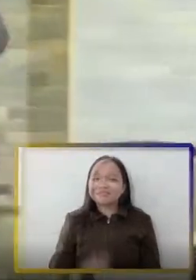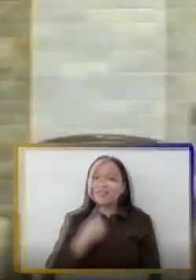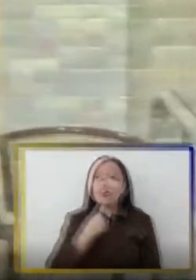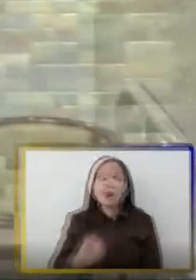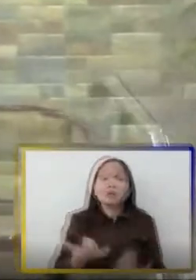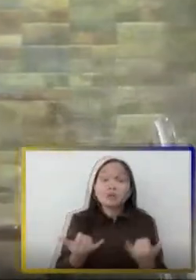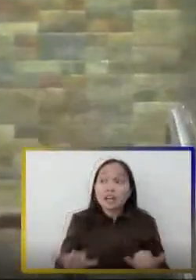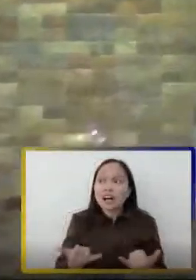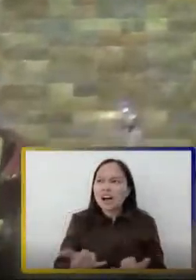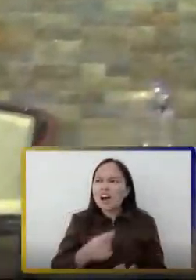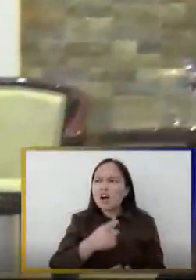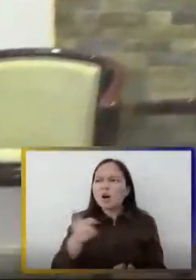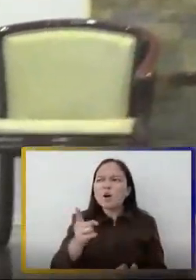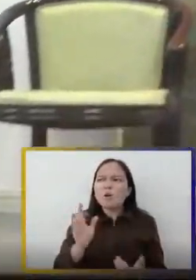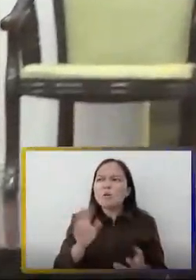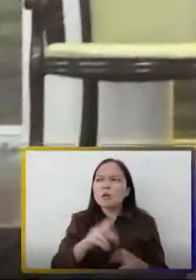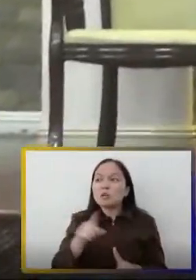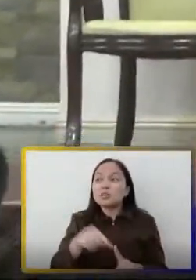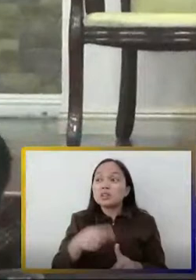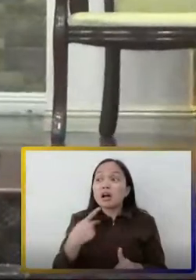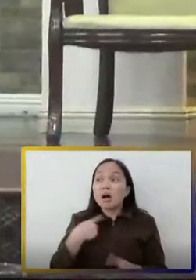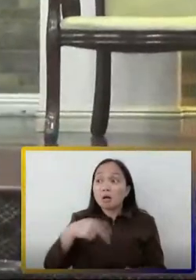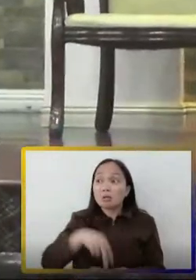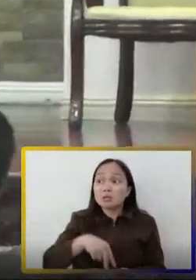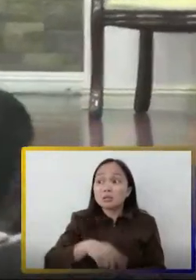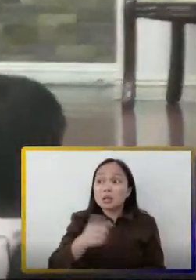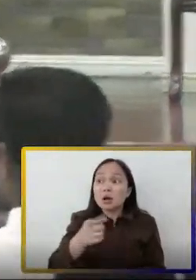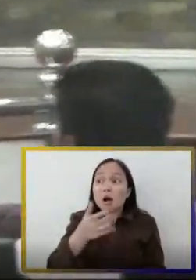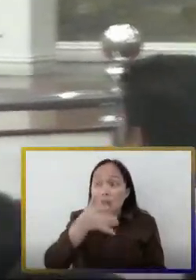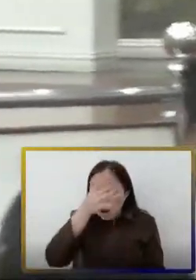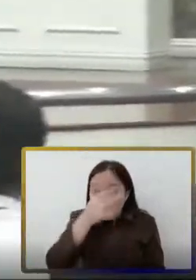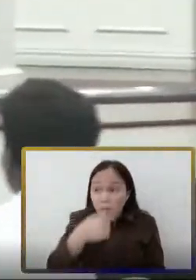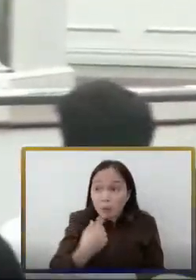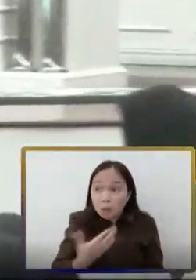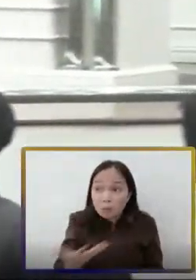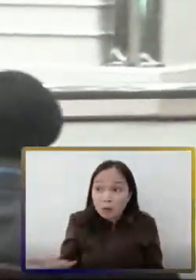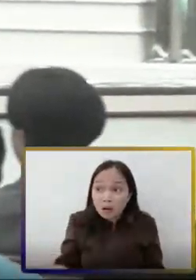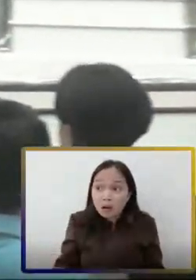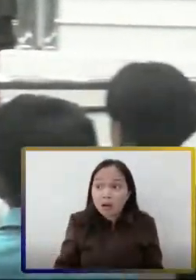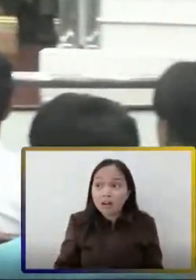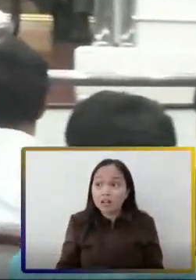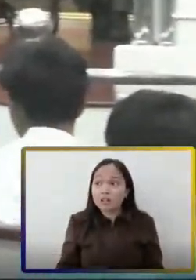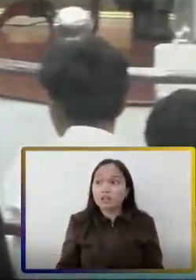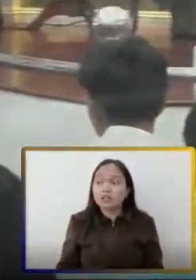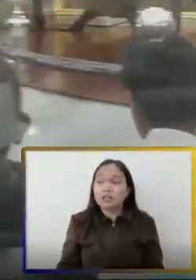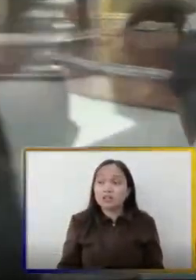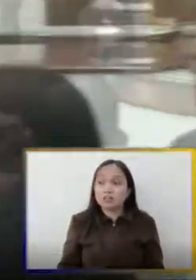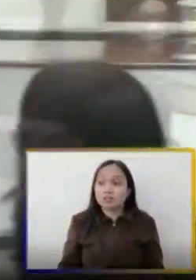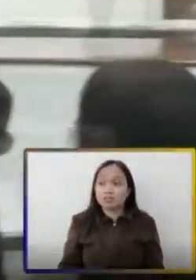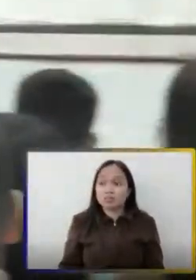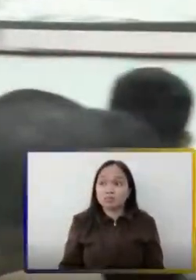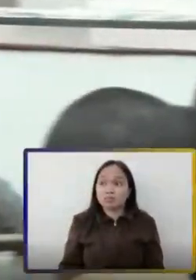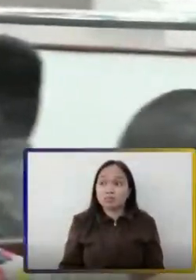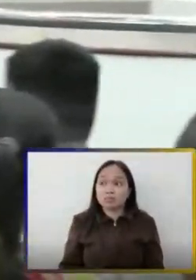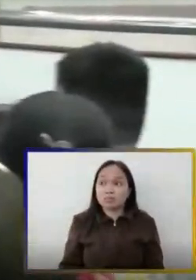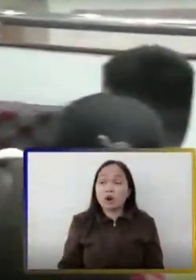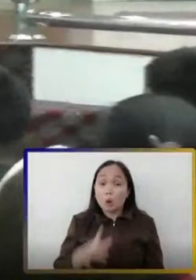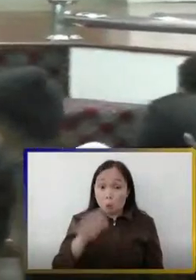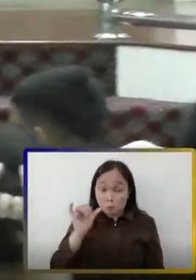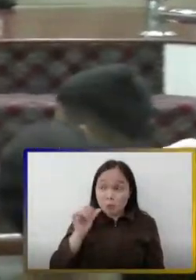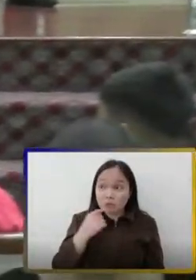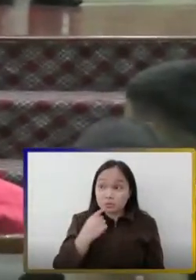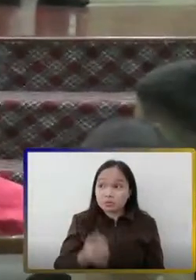Kayo mga kabataan, magtatampo ba kayo kung meron kayong tatay na ganyan? Talk to me if you can. Yes or